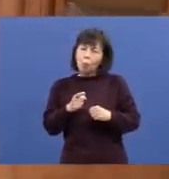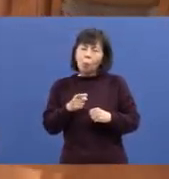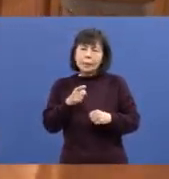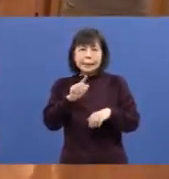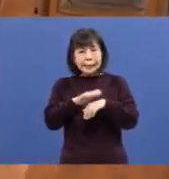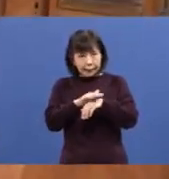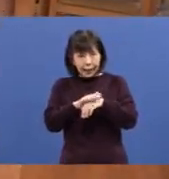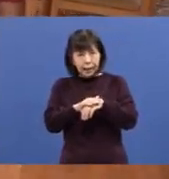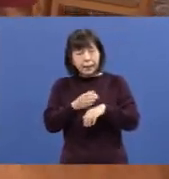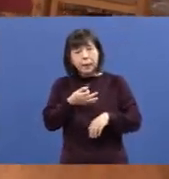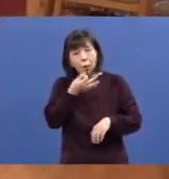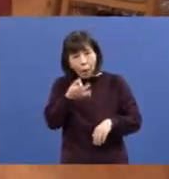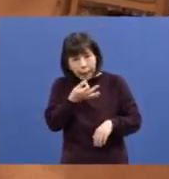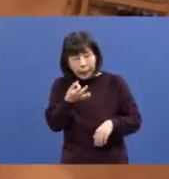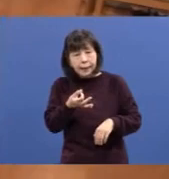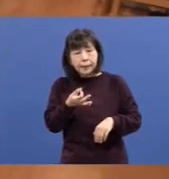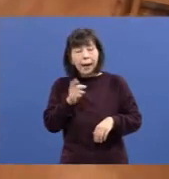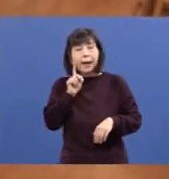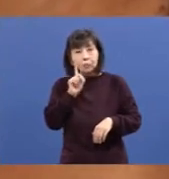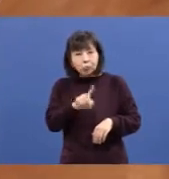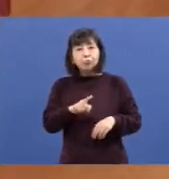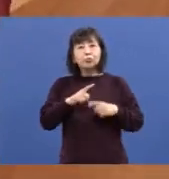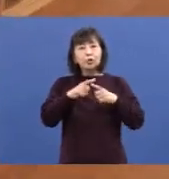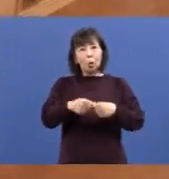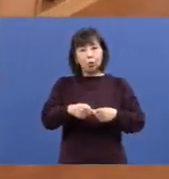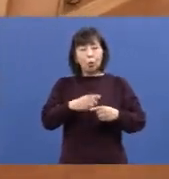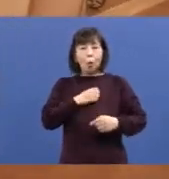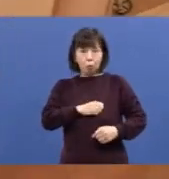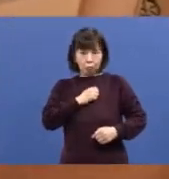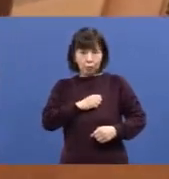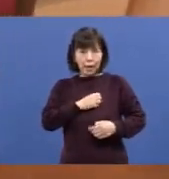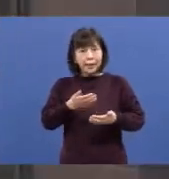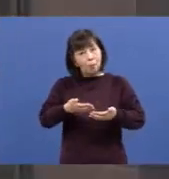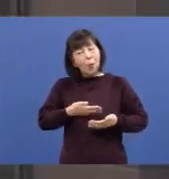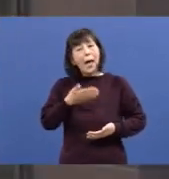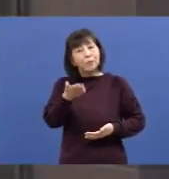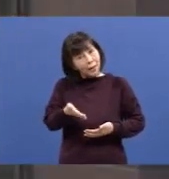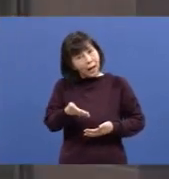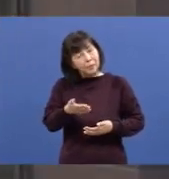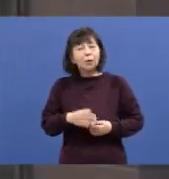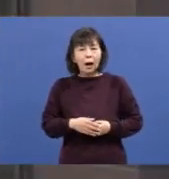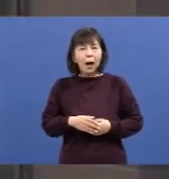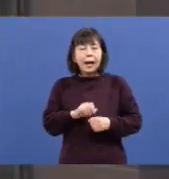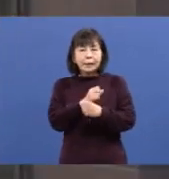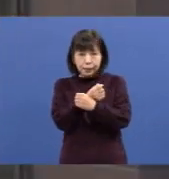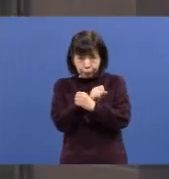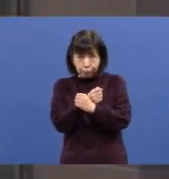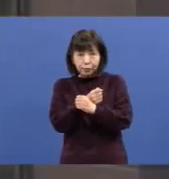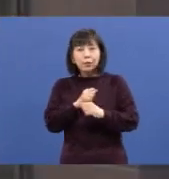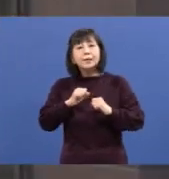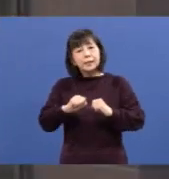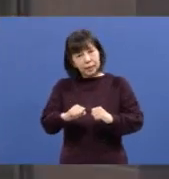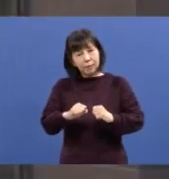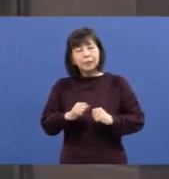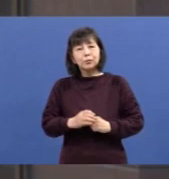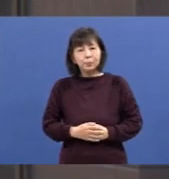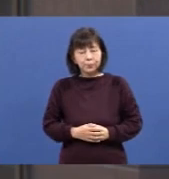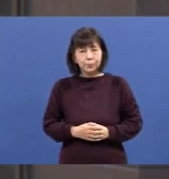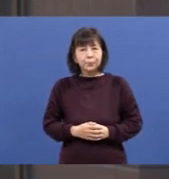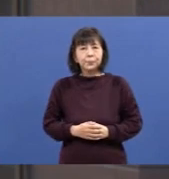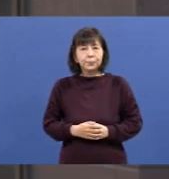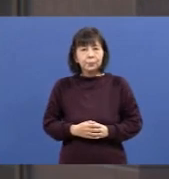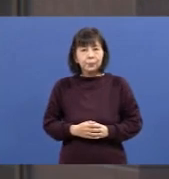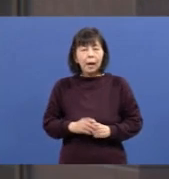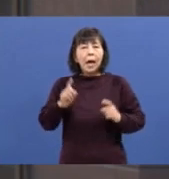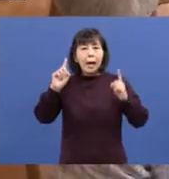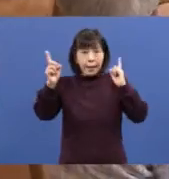ういう言葉をかけたら気持ちよく入ってもらえるのかっていうところも、いろいろ試行錯誤しながら、入浴介助だったりとかレ